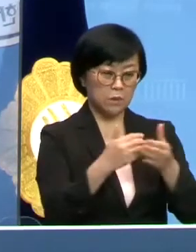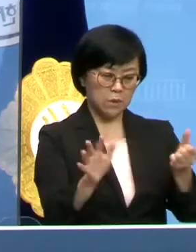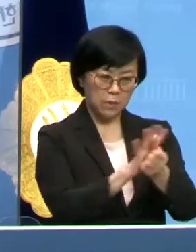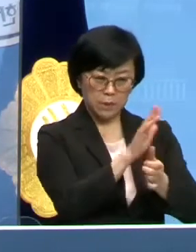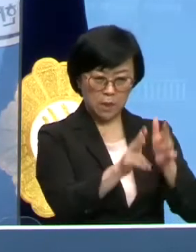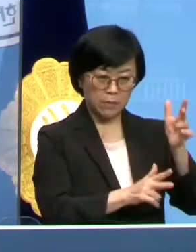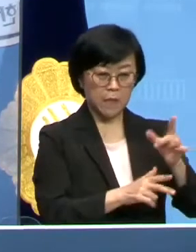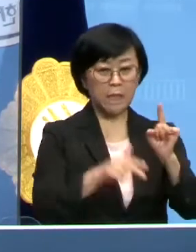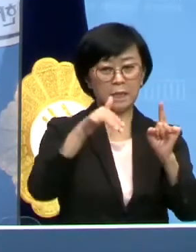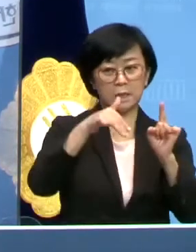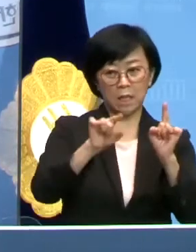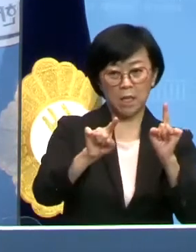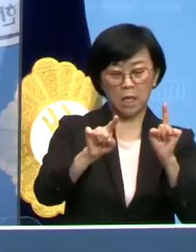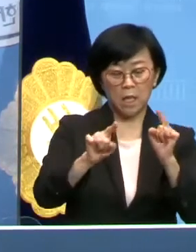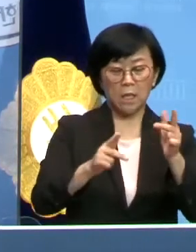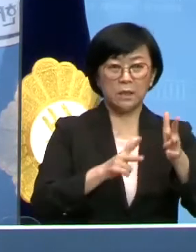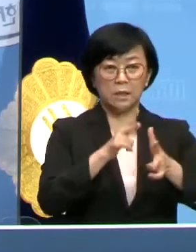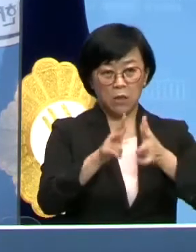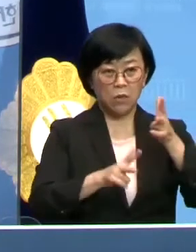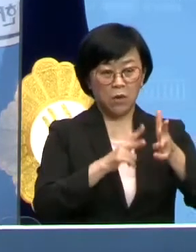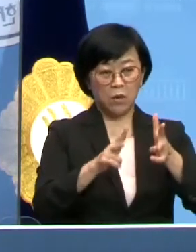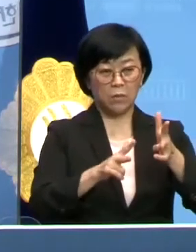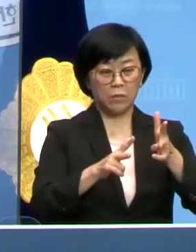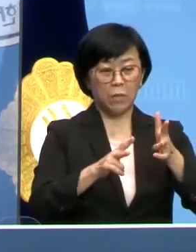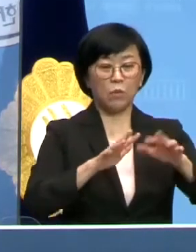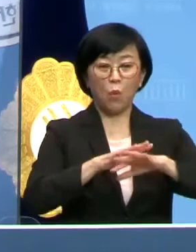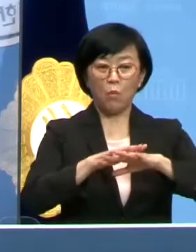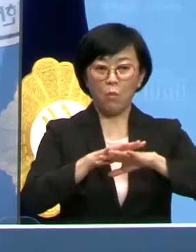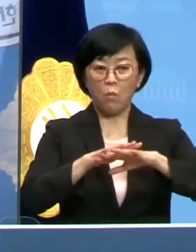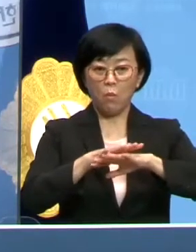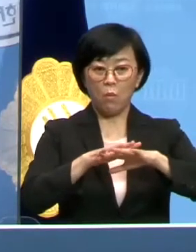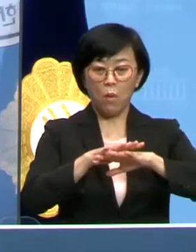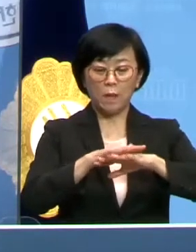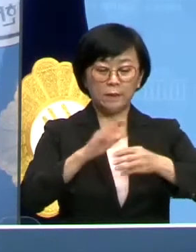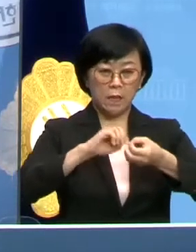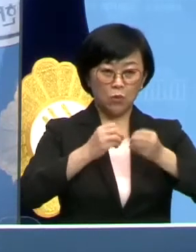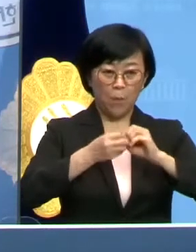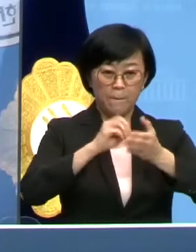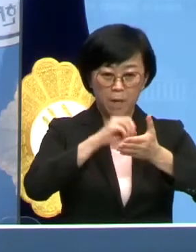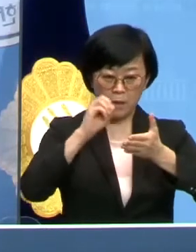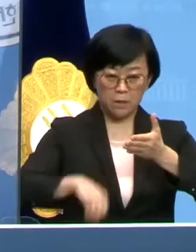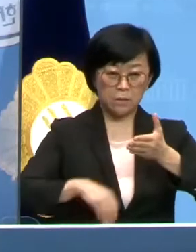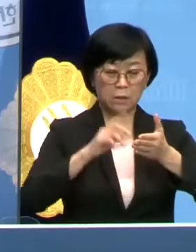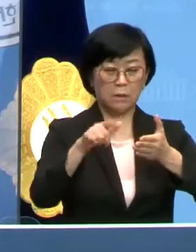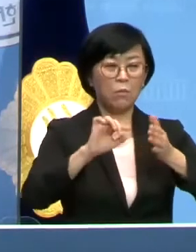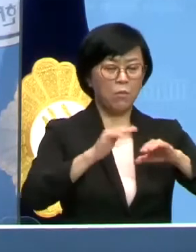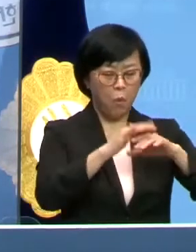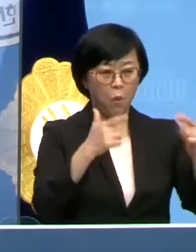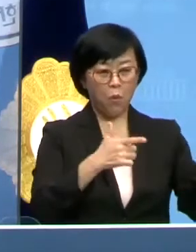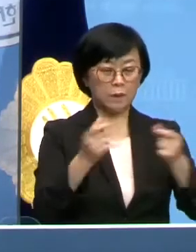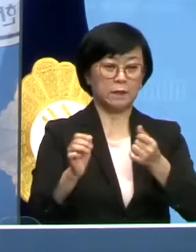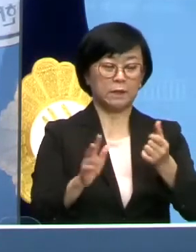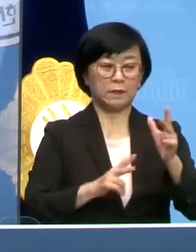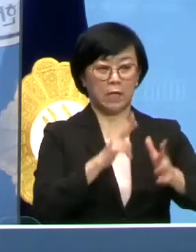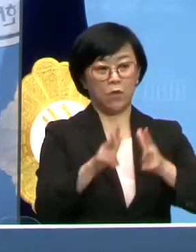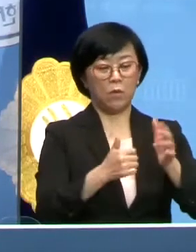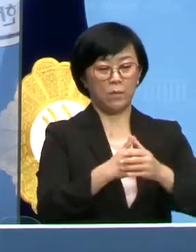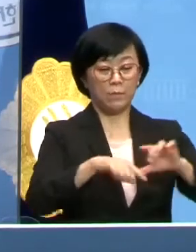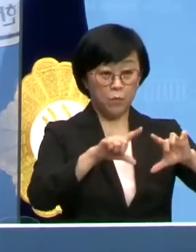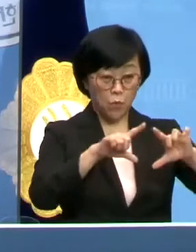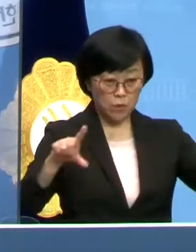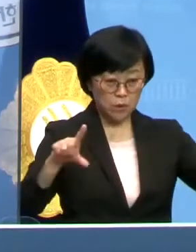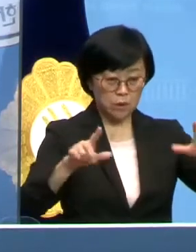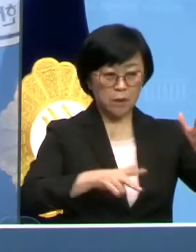1차 사람을 농림 없 1차산업 1 대접 을 제외한 모든 산업을 말합니다 표준